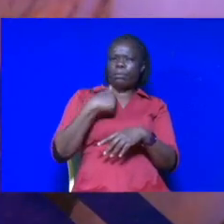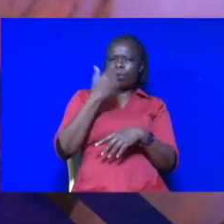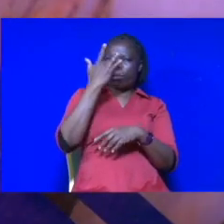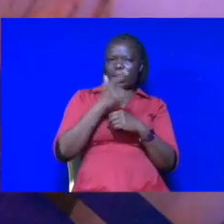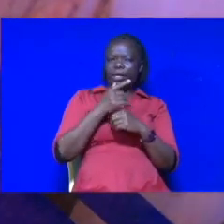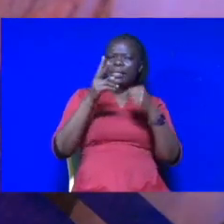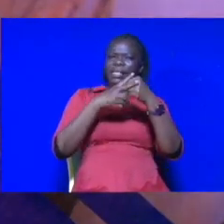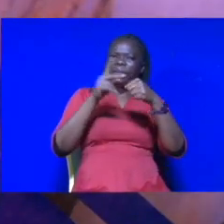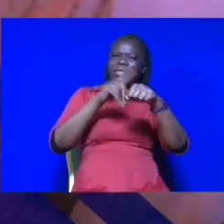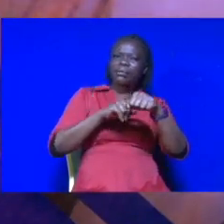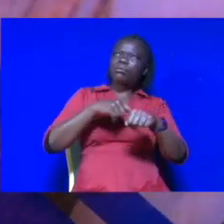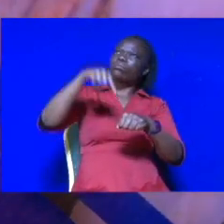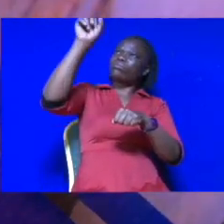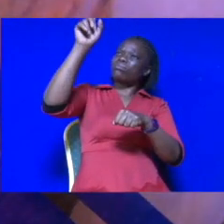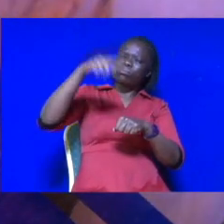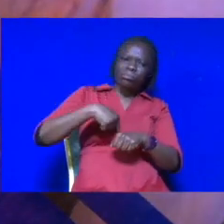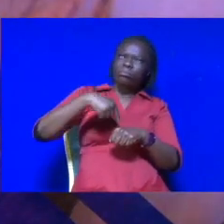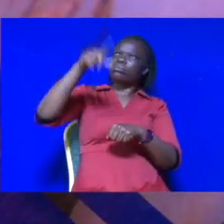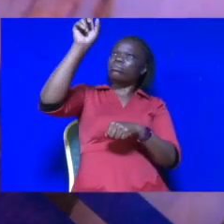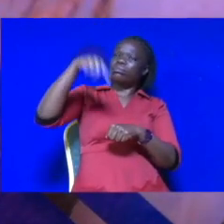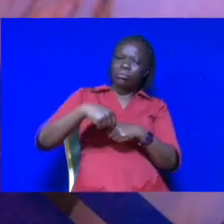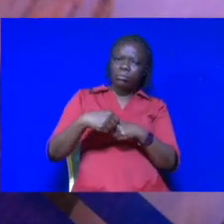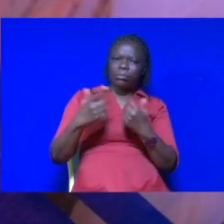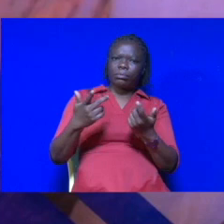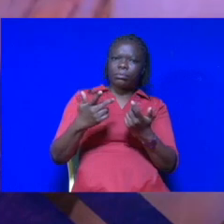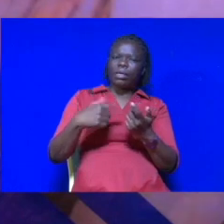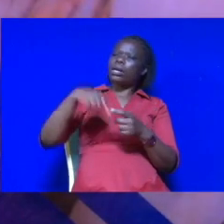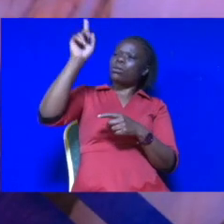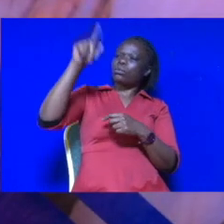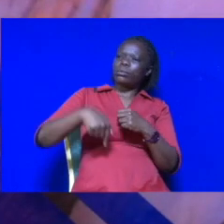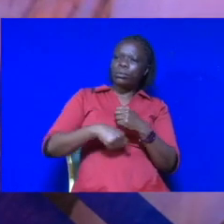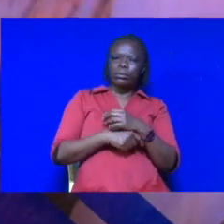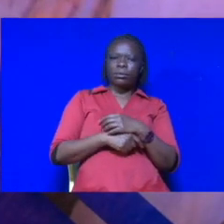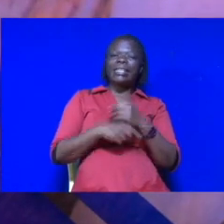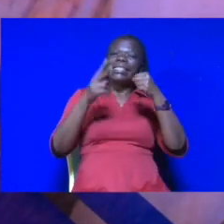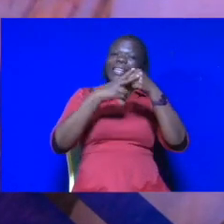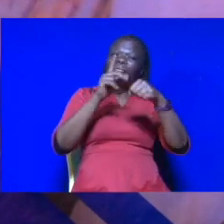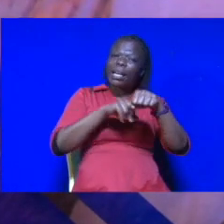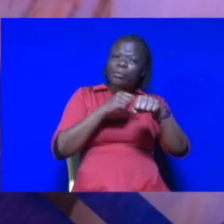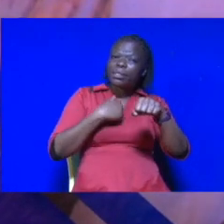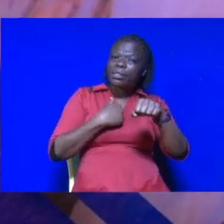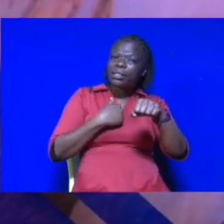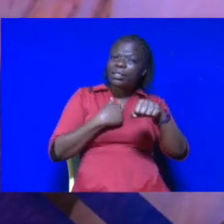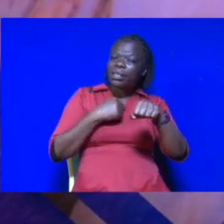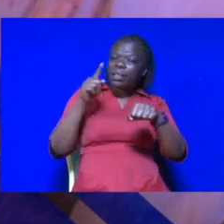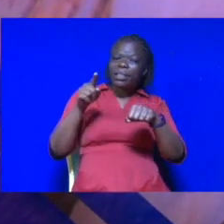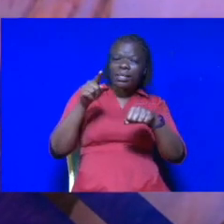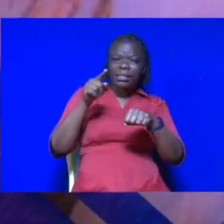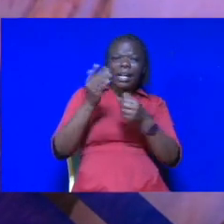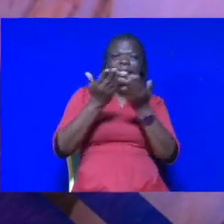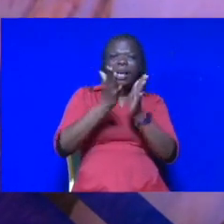Mara saba niwe ninaenda narudi. Naenda narudi. Naenda narudi. Mara saba. Huyu mtumishi